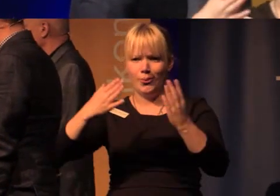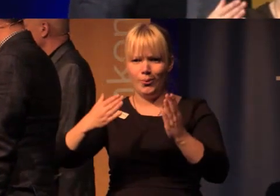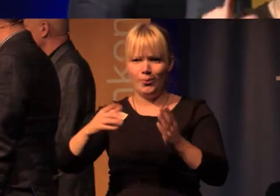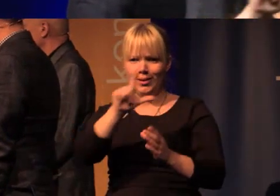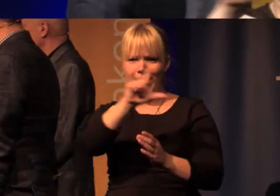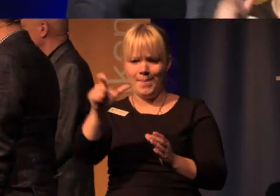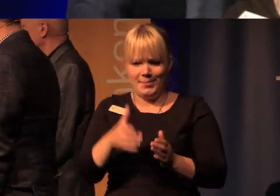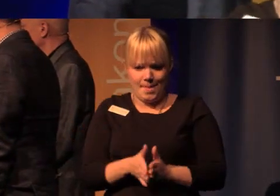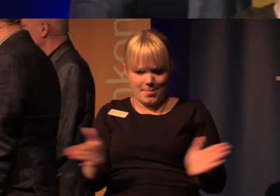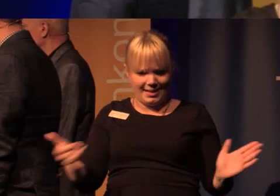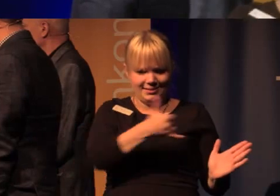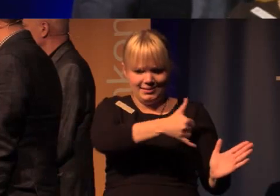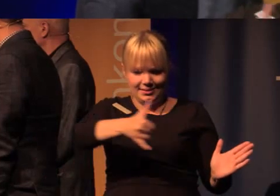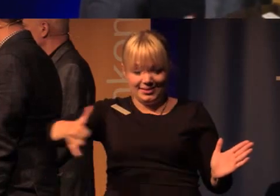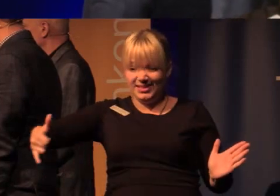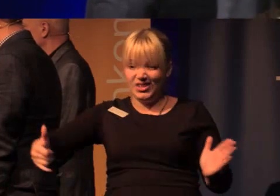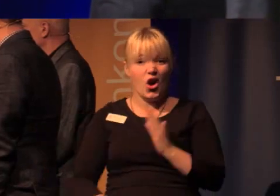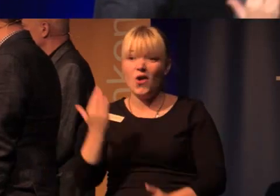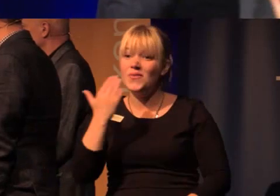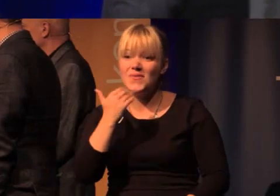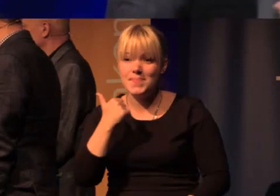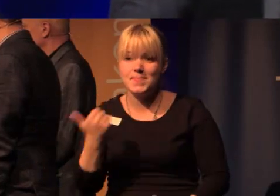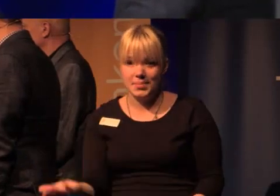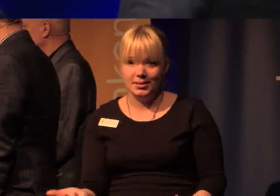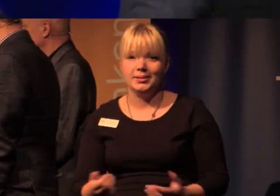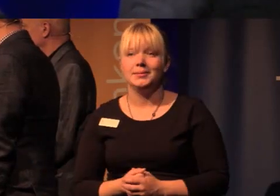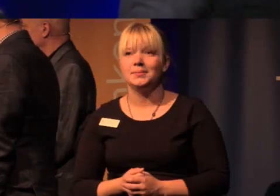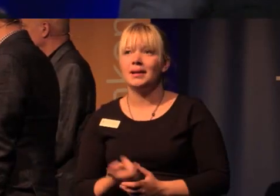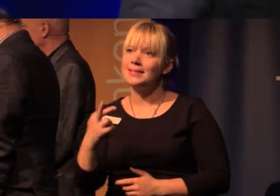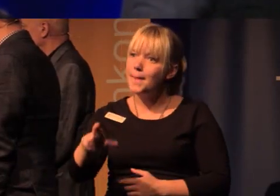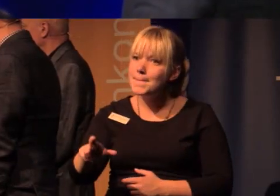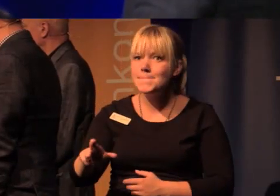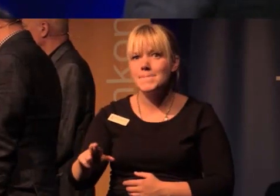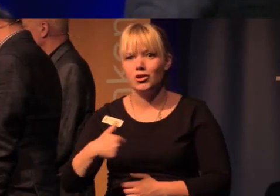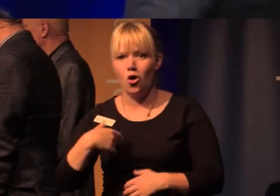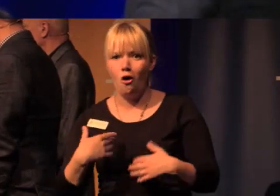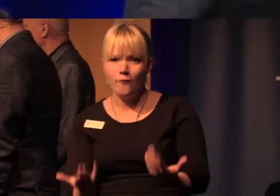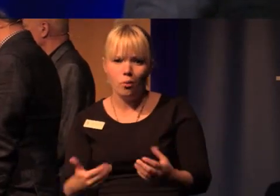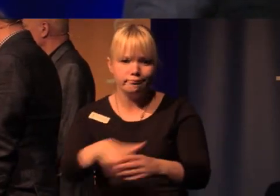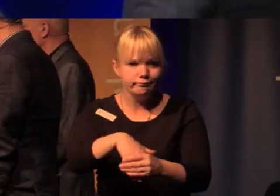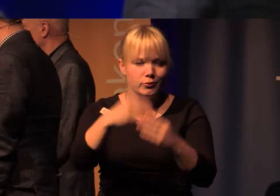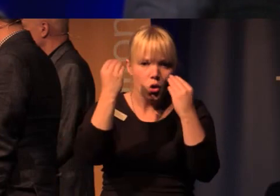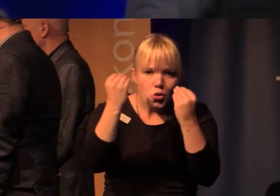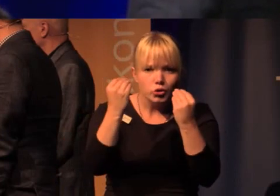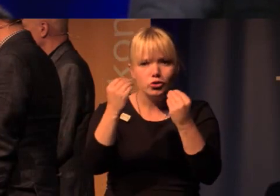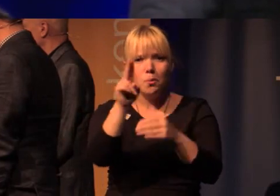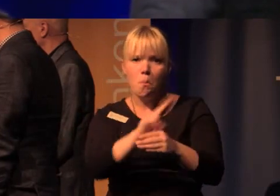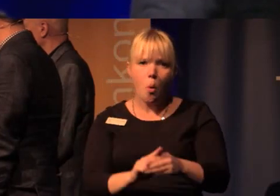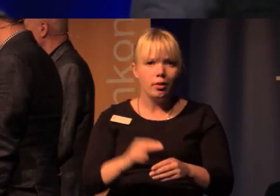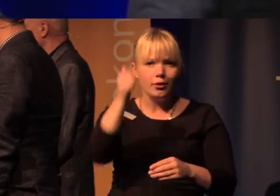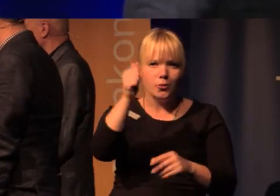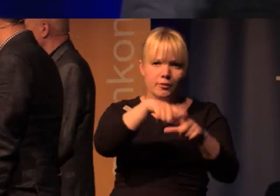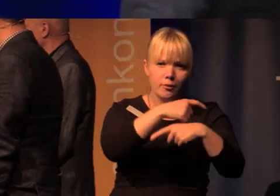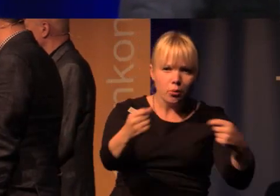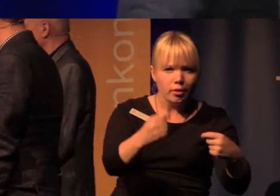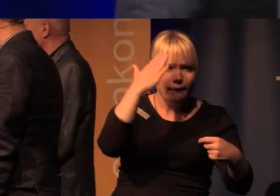betyder väldigt olika saker för olika människor. Det kan vara en kurs i målning hos Studieförbundet Vuxenskolan. Det kan vara att gå och se en